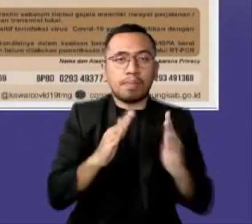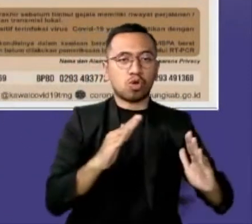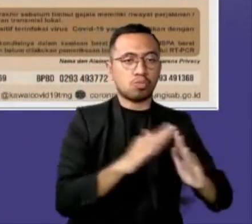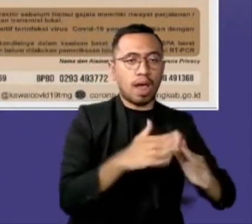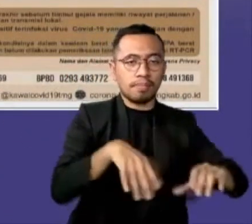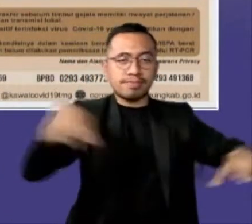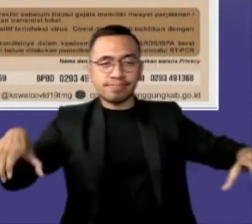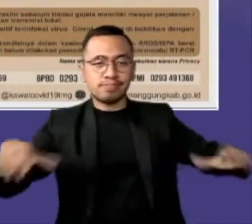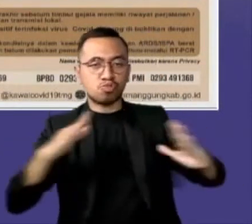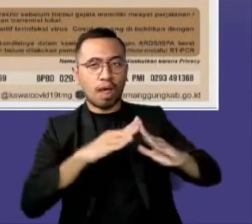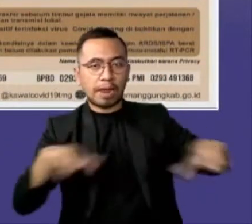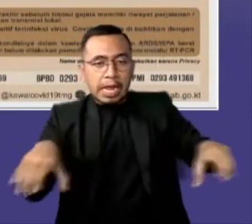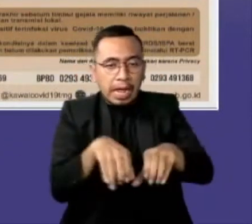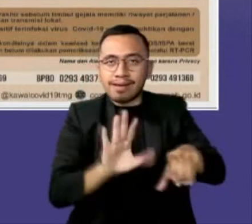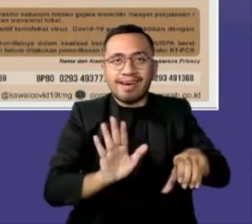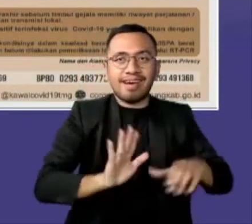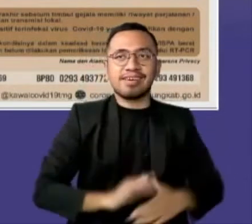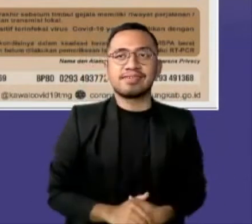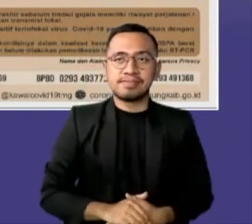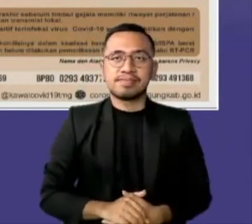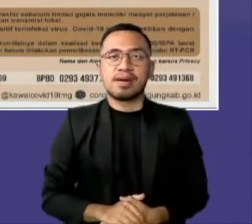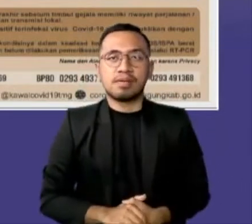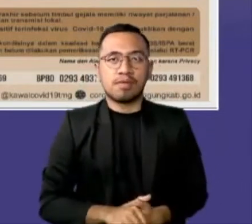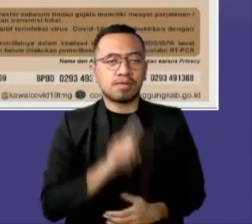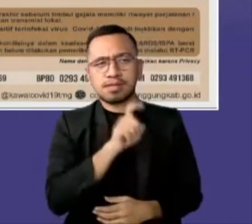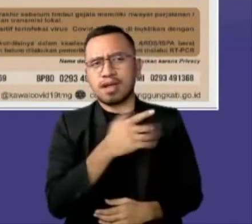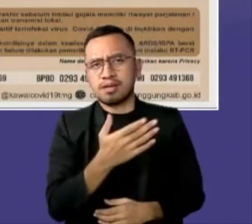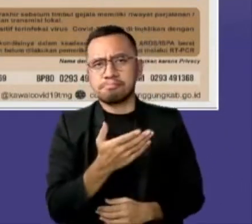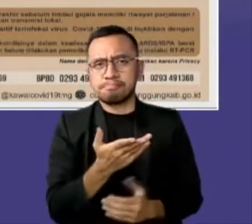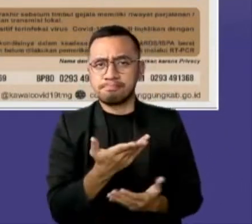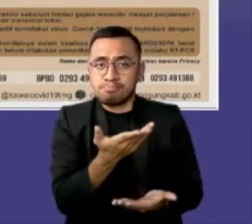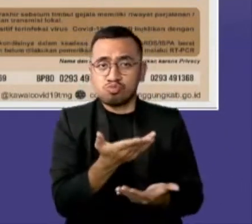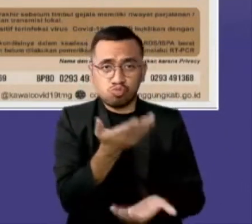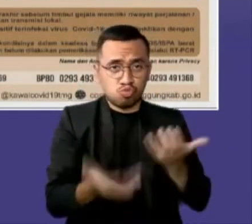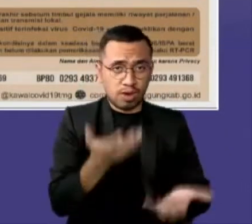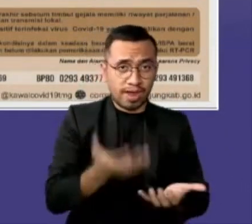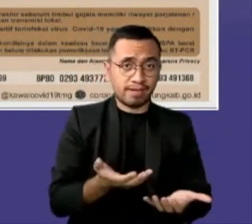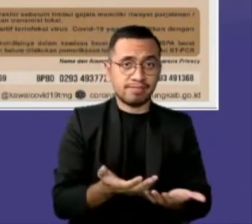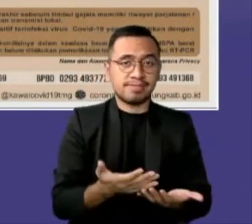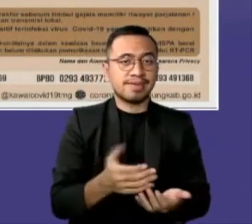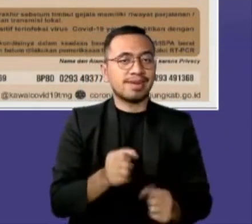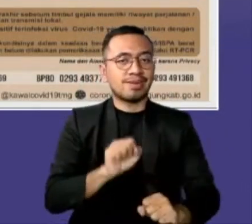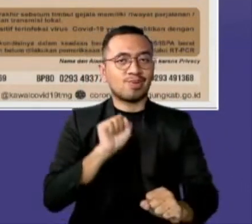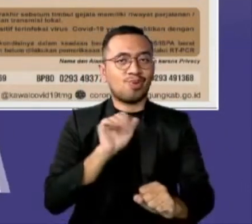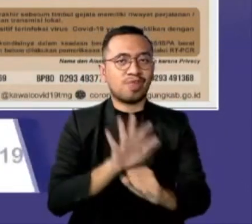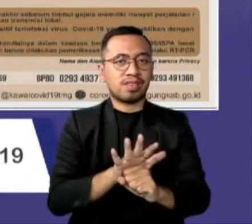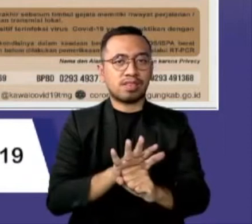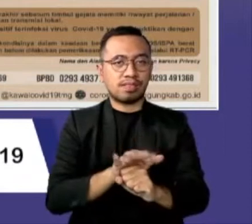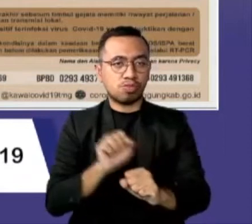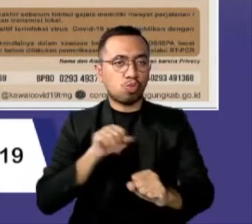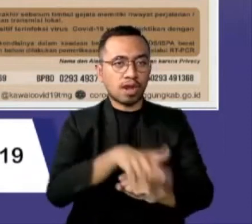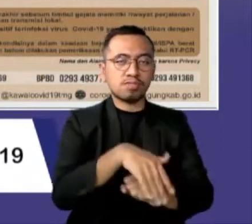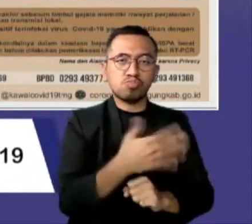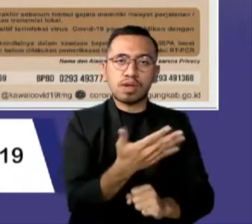di tengah-tengah lokasinya ya nih, apakah justru juga menjadi tempat mobilisasi antara daerah begitu, Pak?